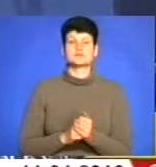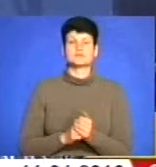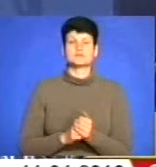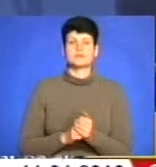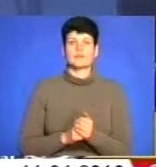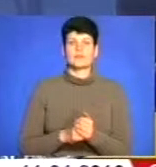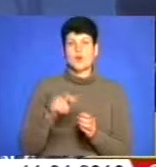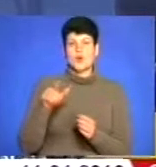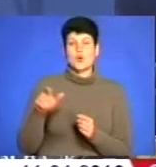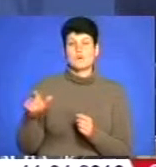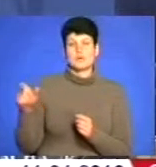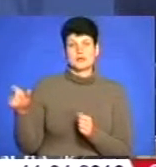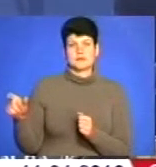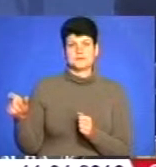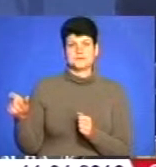громадянина,